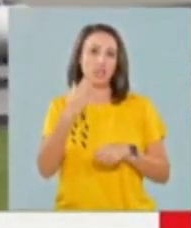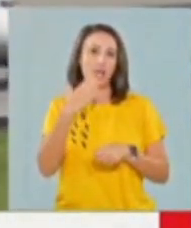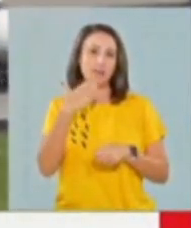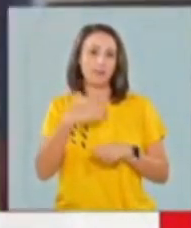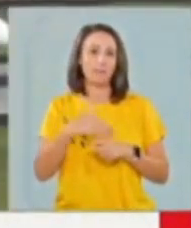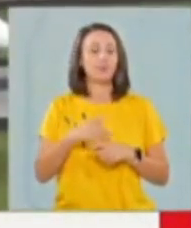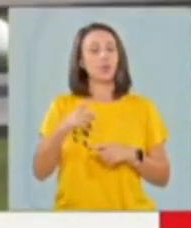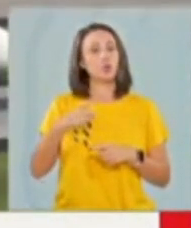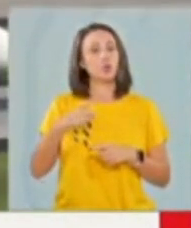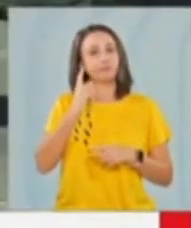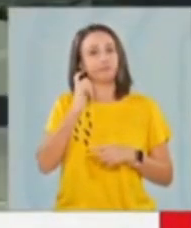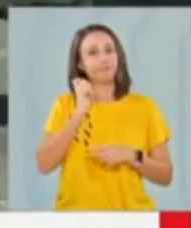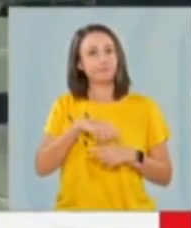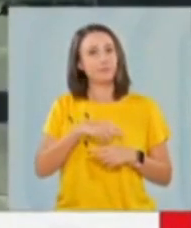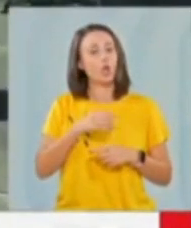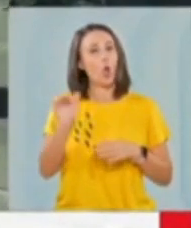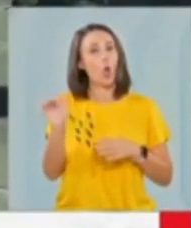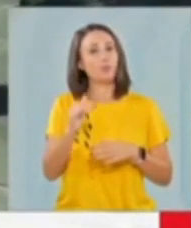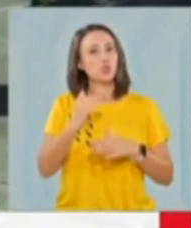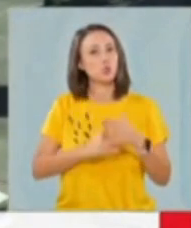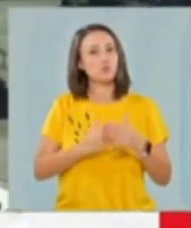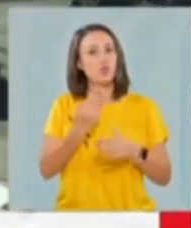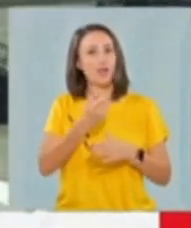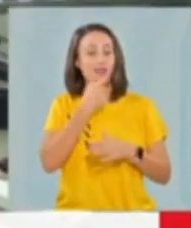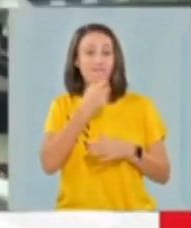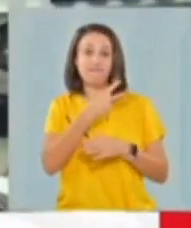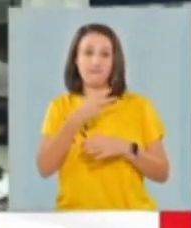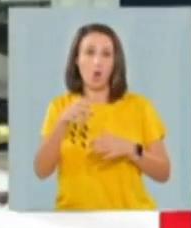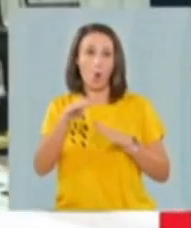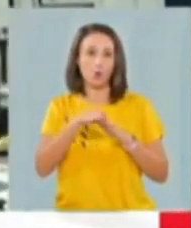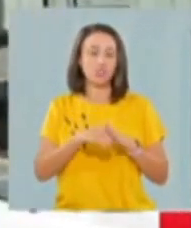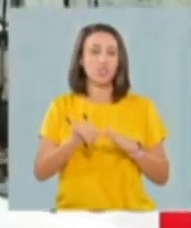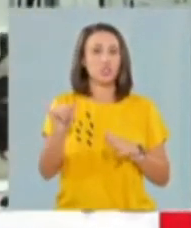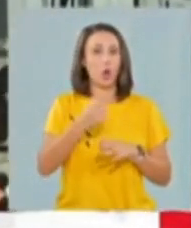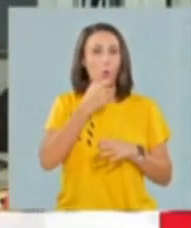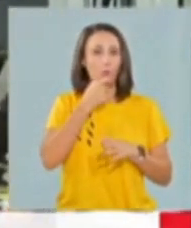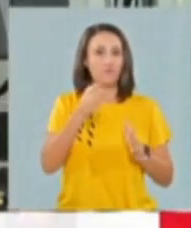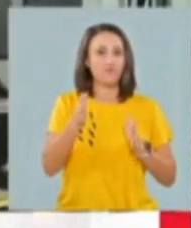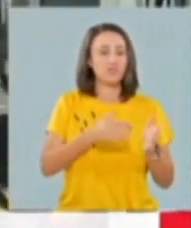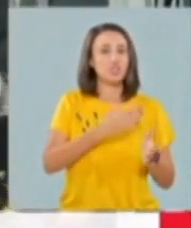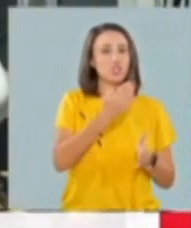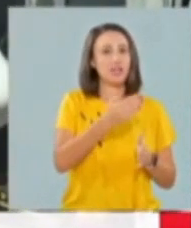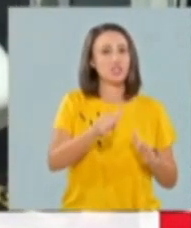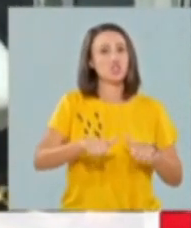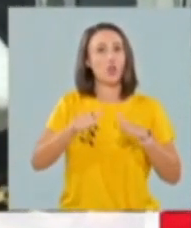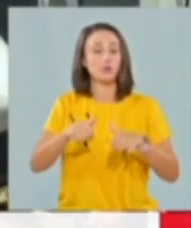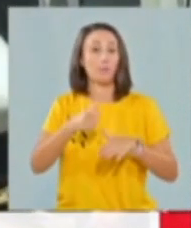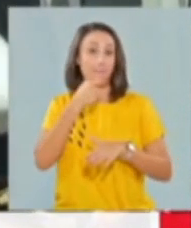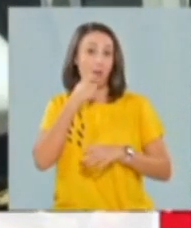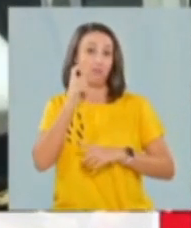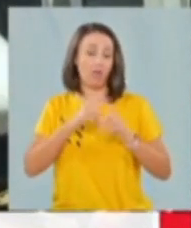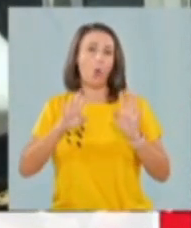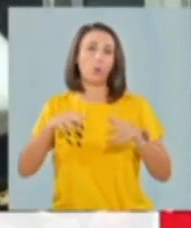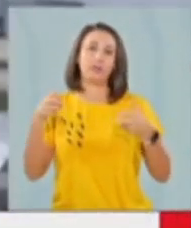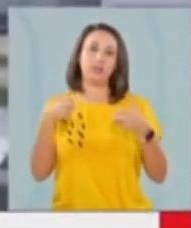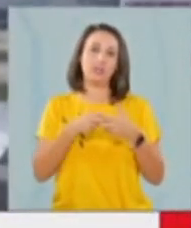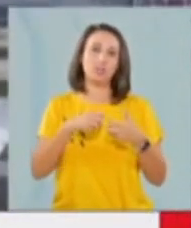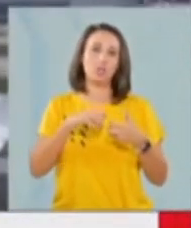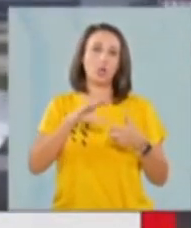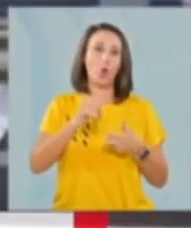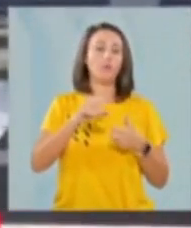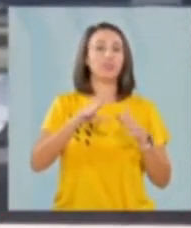Sunt scutiți de carantină copiii sub 6 ani fără condiții și cei cu vârste între 6 și 16 ani daca un test ca vai de